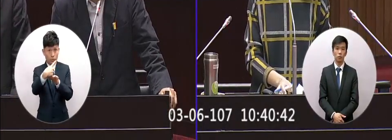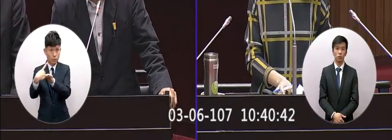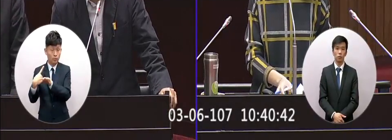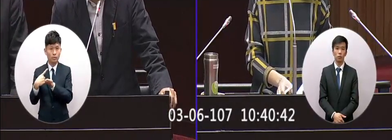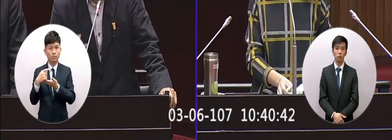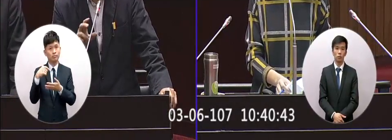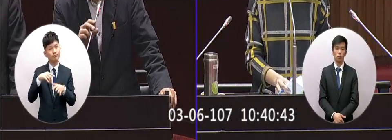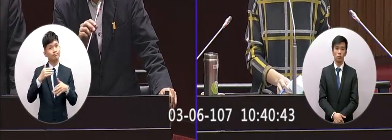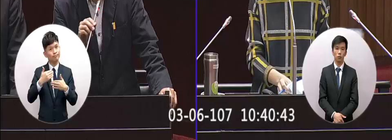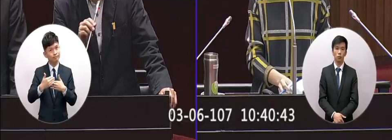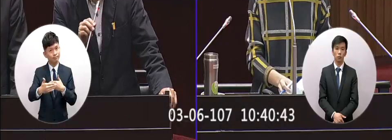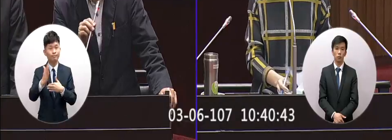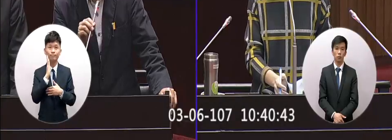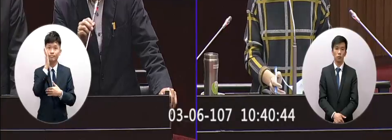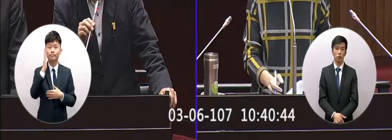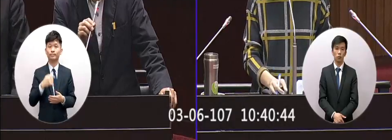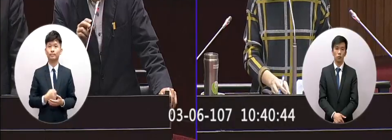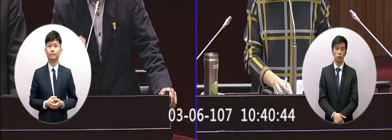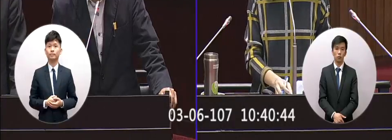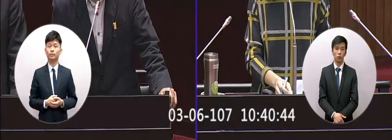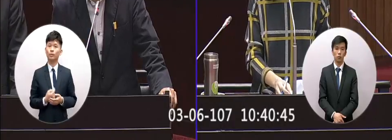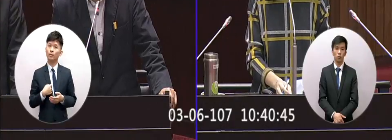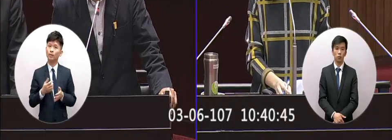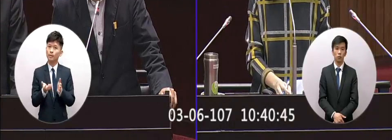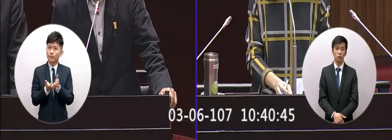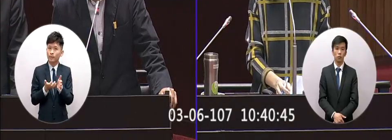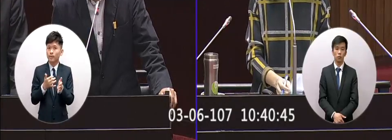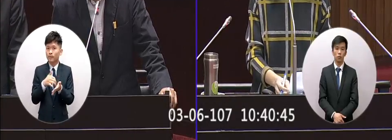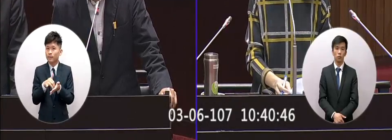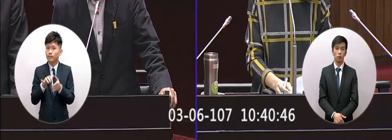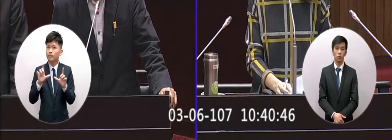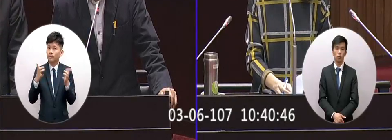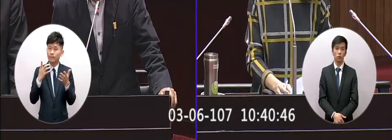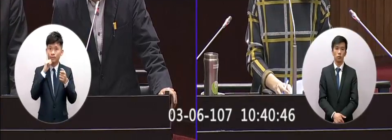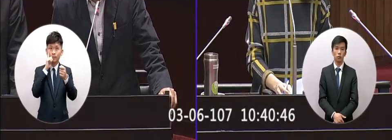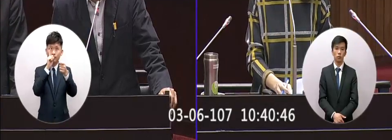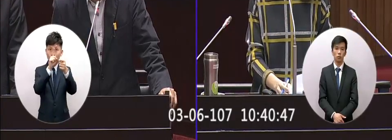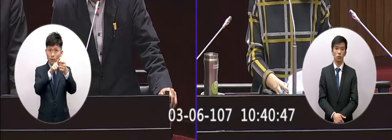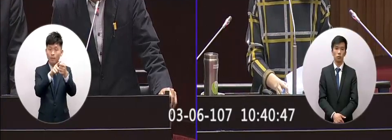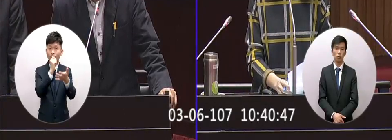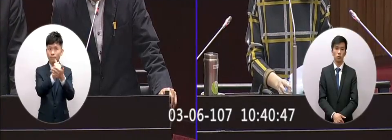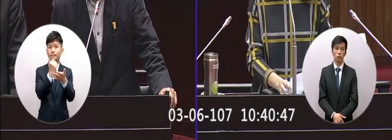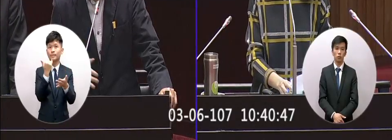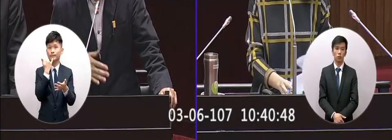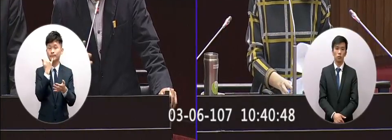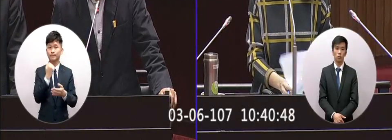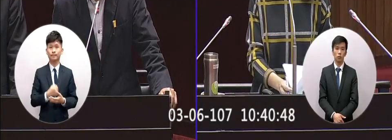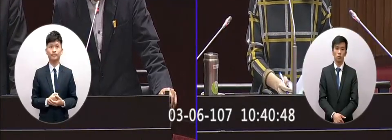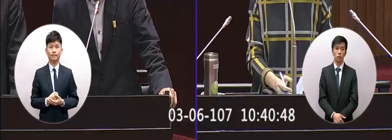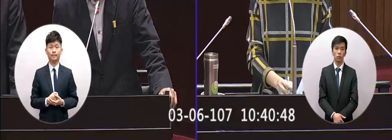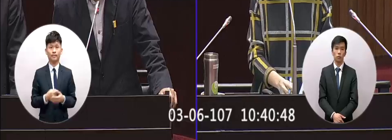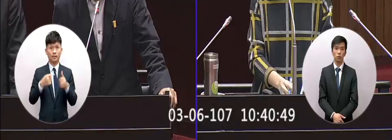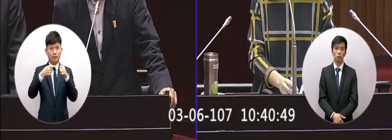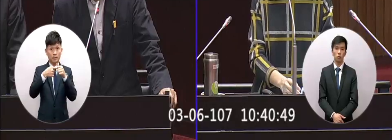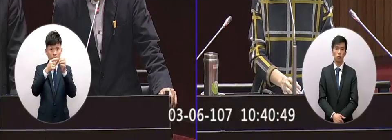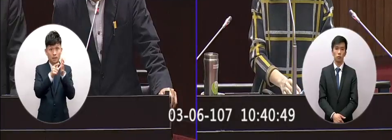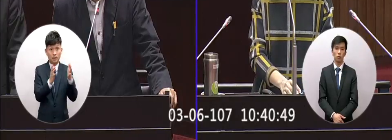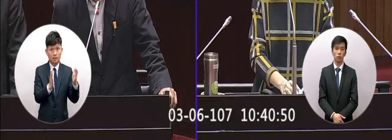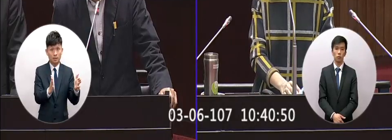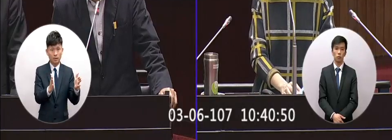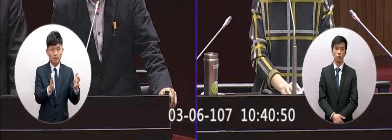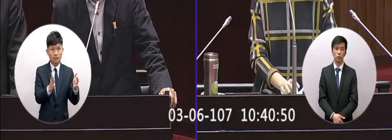在进行。我们预估这样子的一个目标呢是可以达成的。那以第一阶段，也